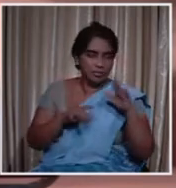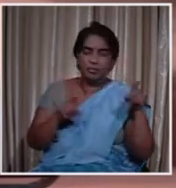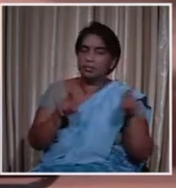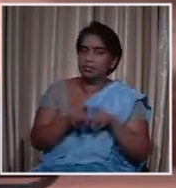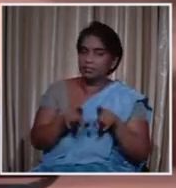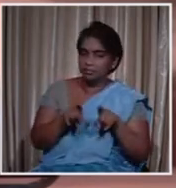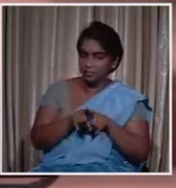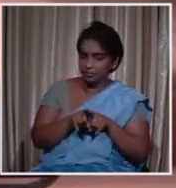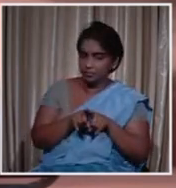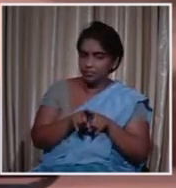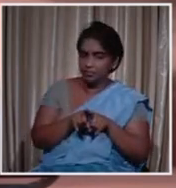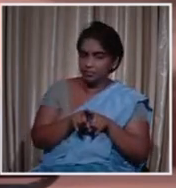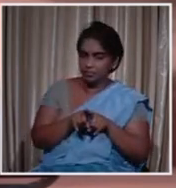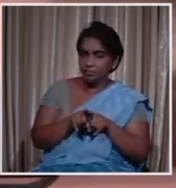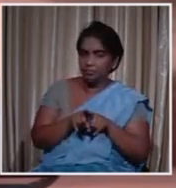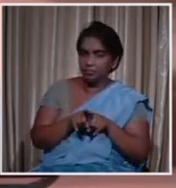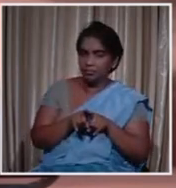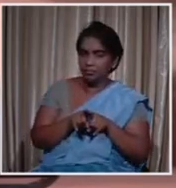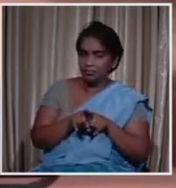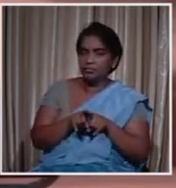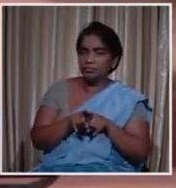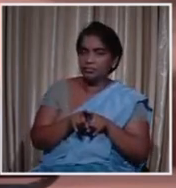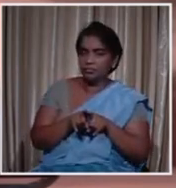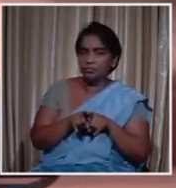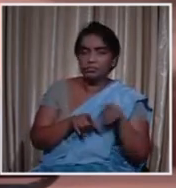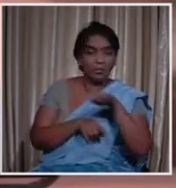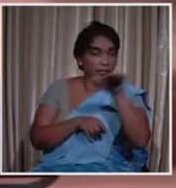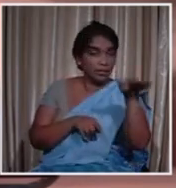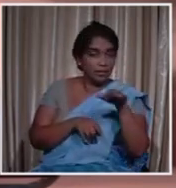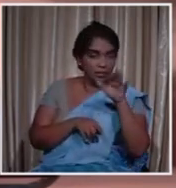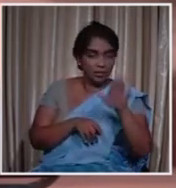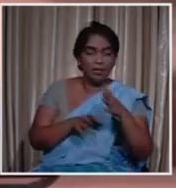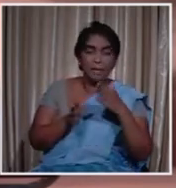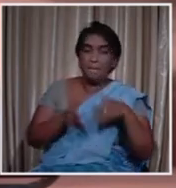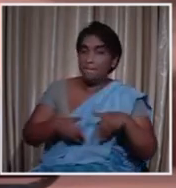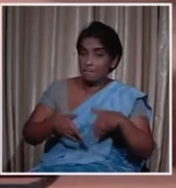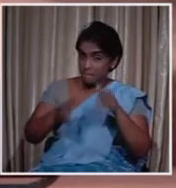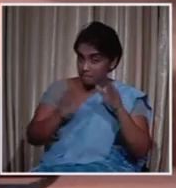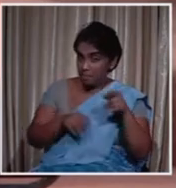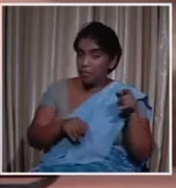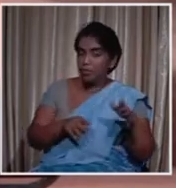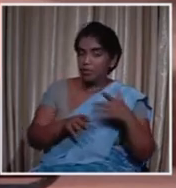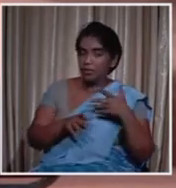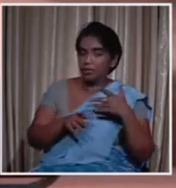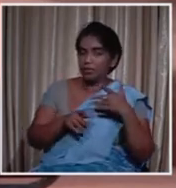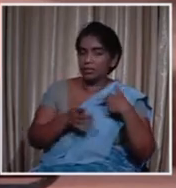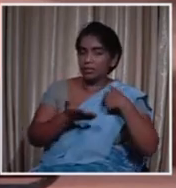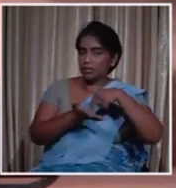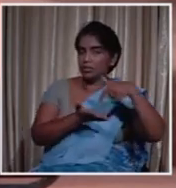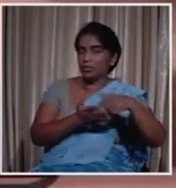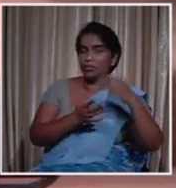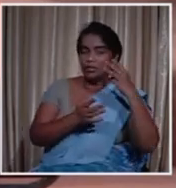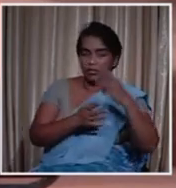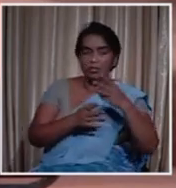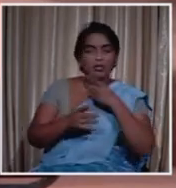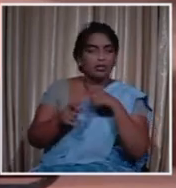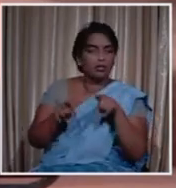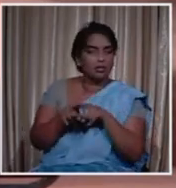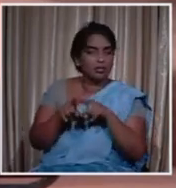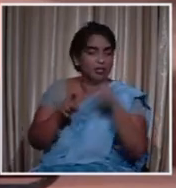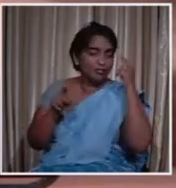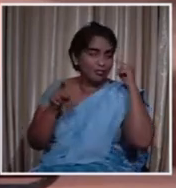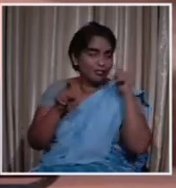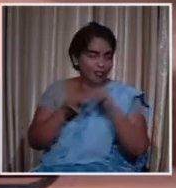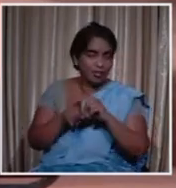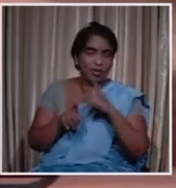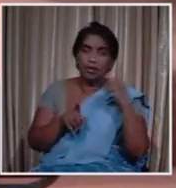உள்ள பிரபந்தனாறு பிரதான வீதியில் 3 இடங்களிலும், விஸ்வமடை சந்தியிலும், சம்பவம் நடைபெற்ற இராணுவ